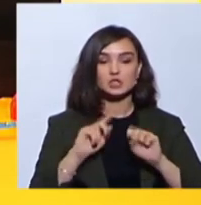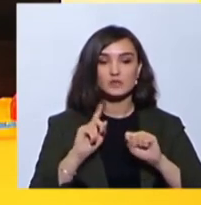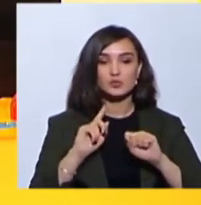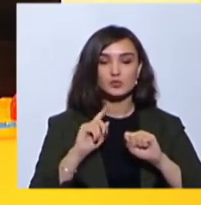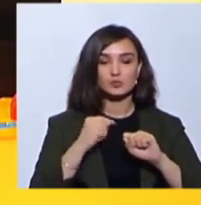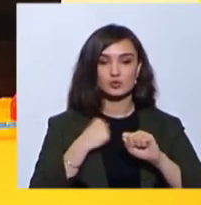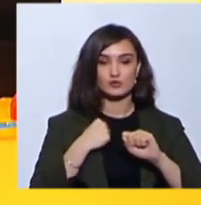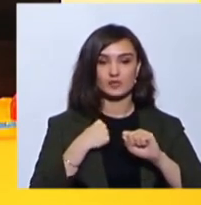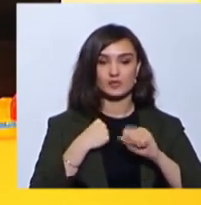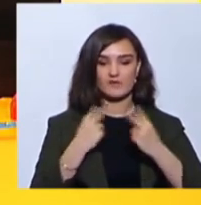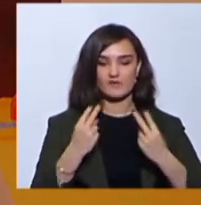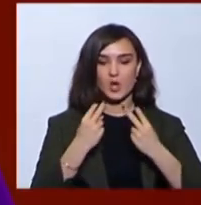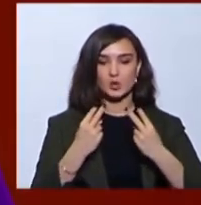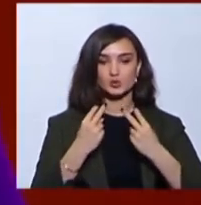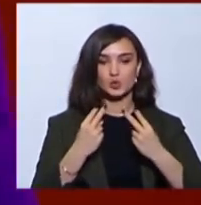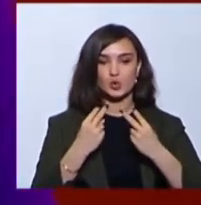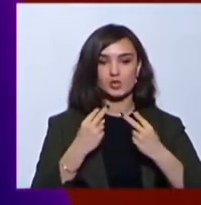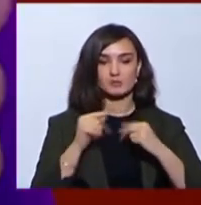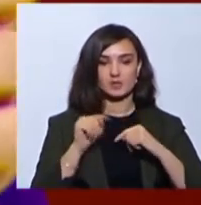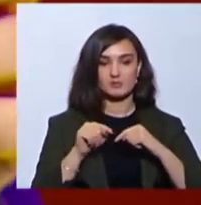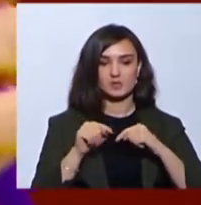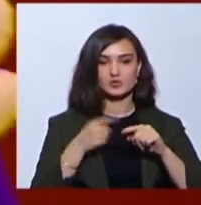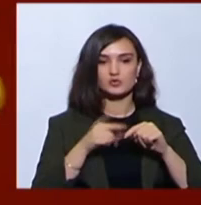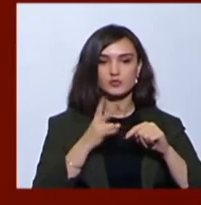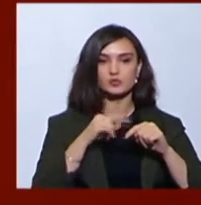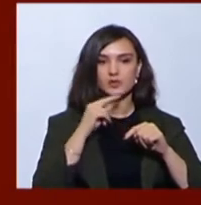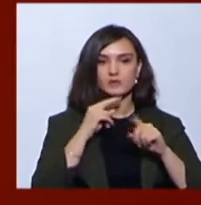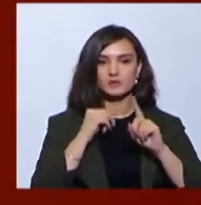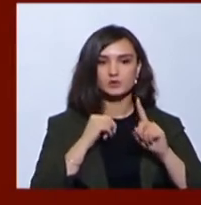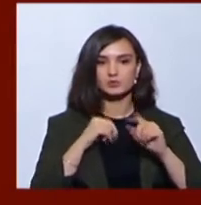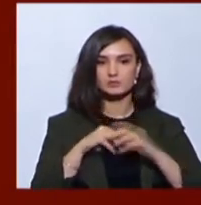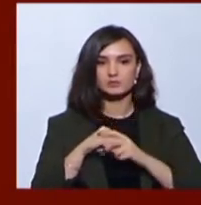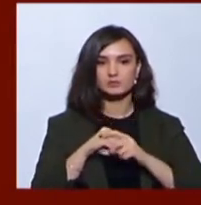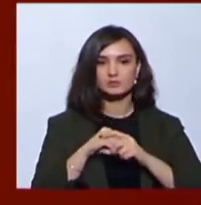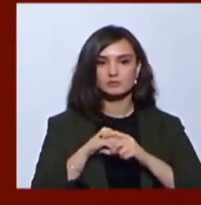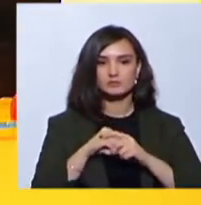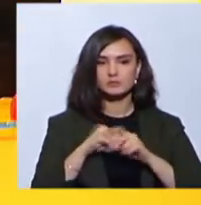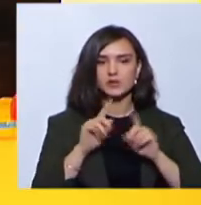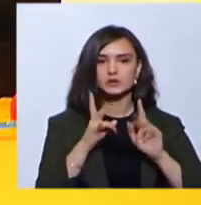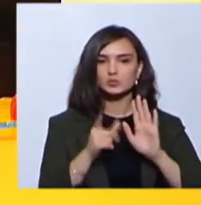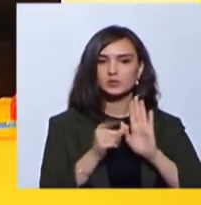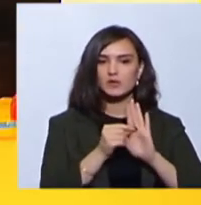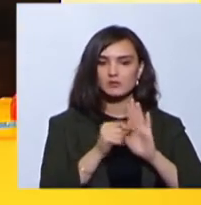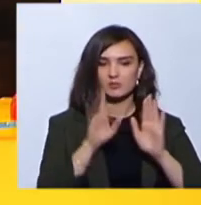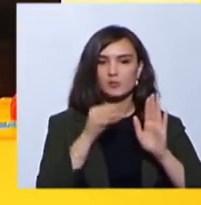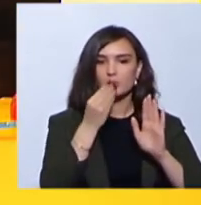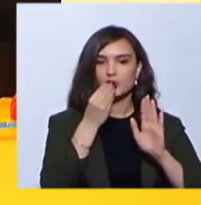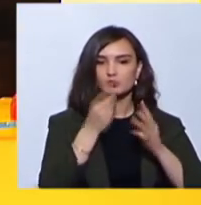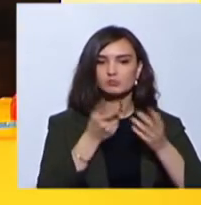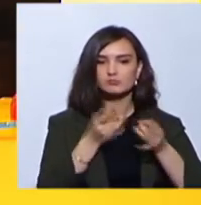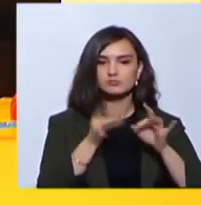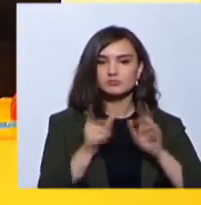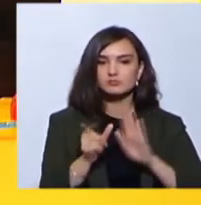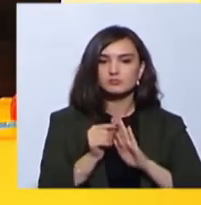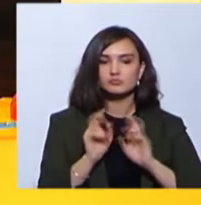როდესაც ჩვენ ვაკონტროლებთ აი ამ მაჩვენებელს, ჩვენ უნდა გავითვალისწინოთ მაშინ რასთან დავაწყვილოთ ეს პროდუქტები. რა თქმა